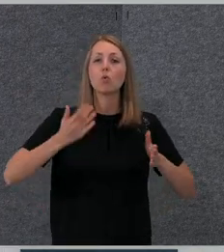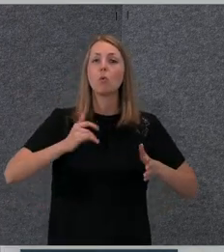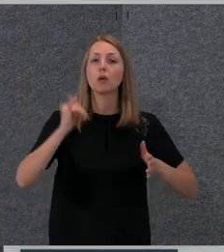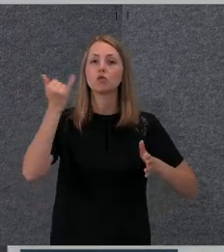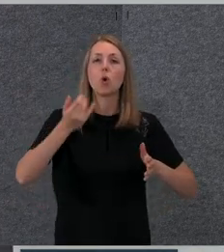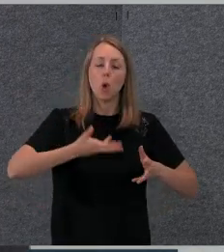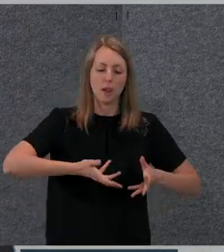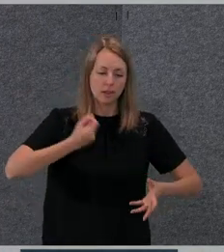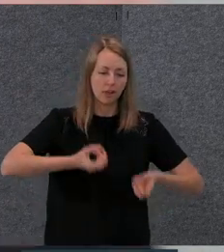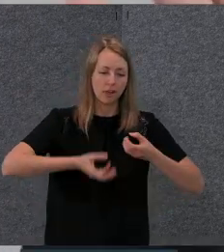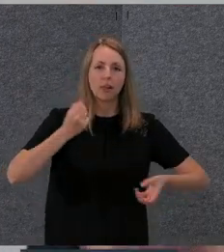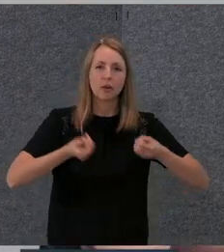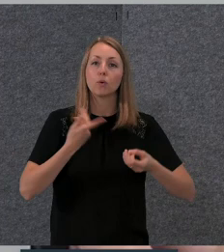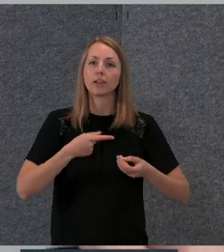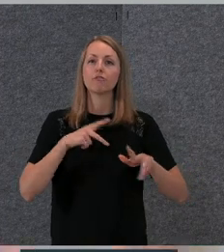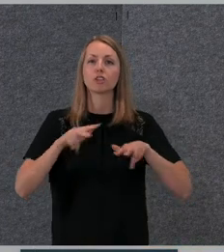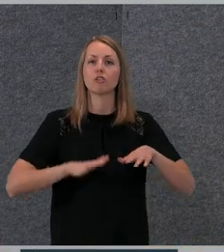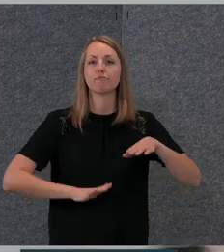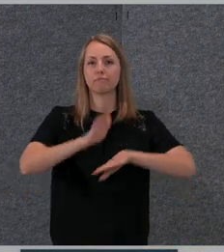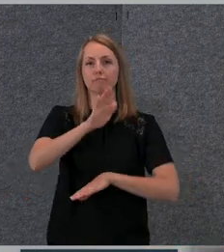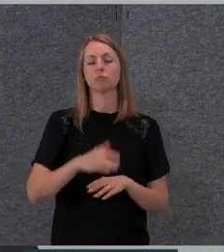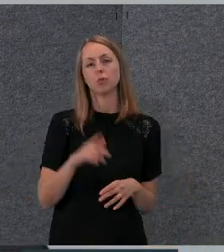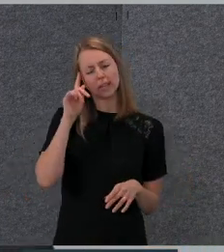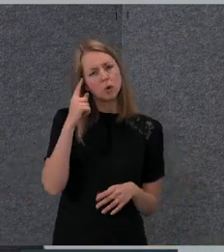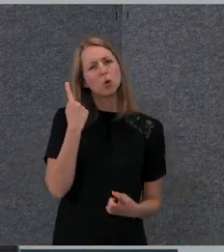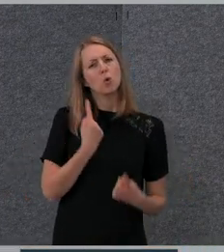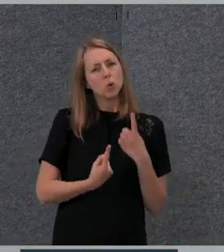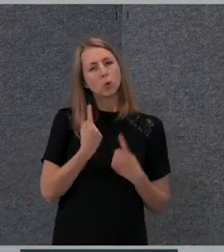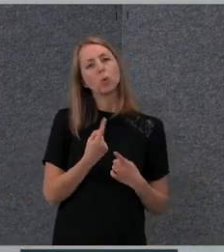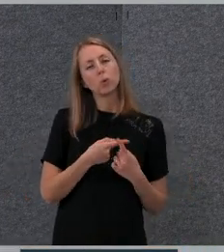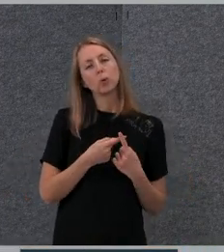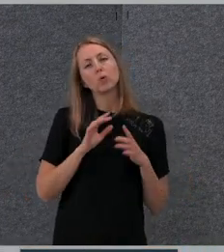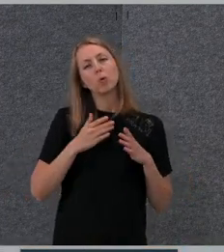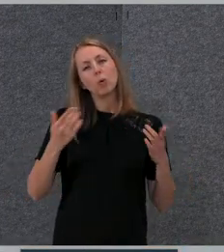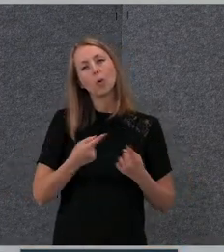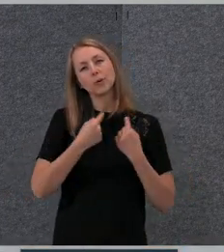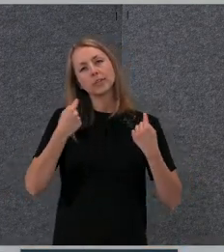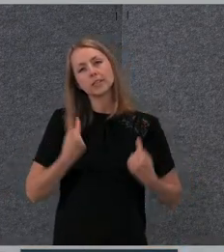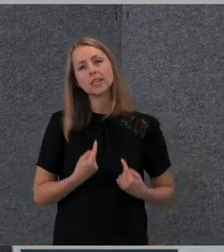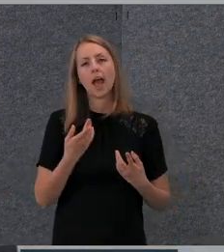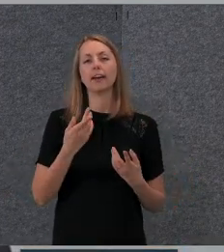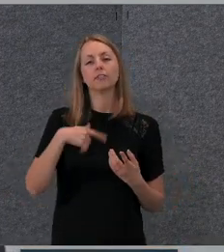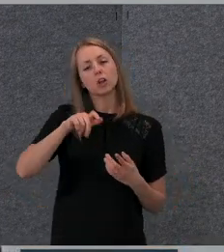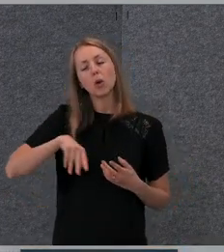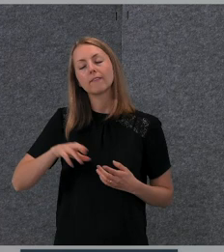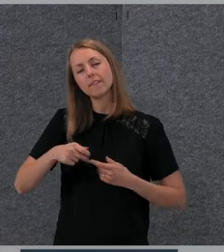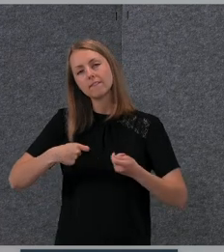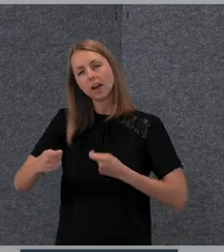gehört. Und ich hatte einfach vermutet, Grün hat ein großes Herz, auch für Leute, die aus Frankfurt